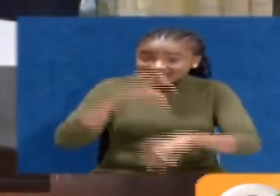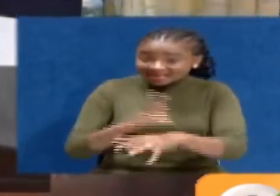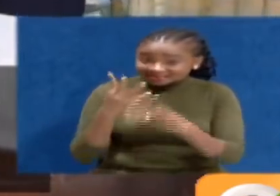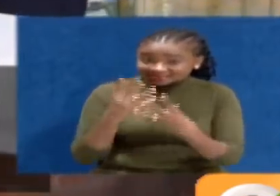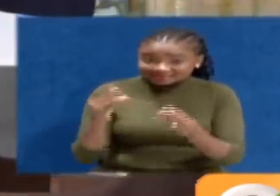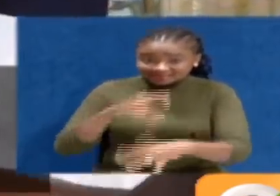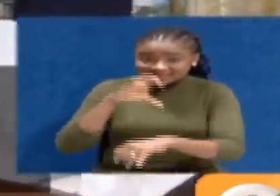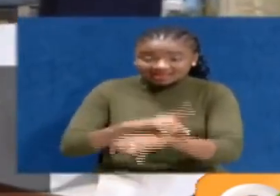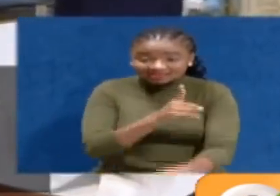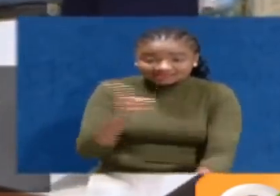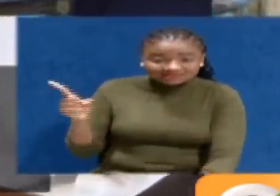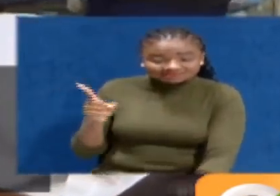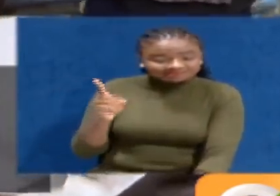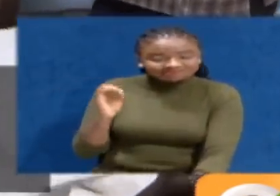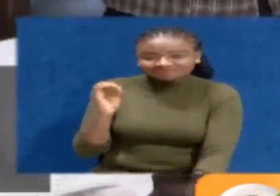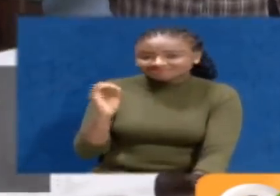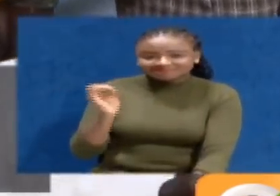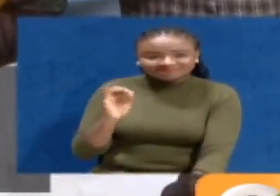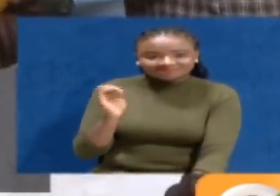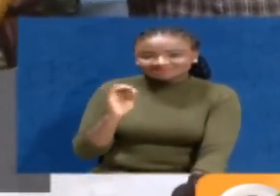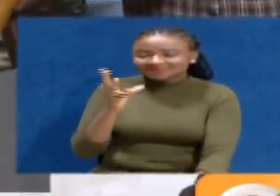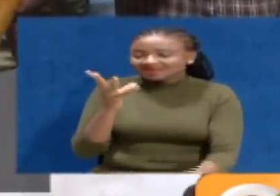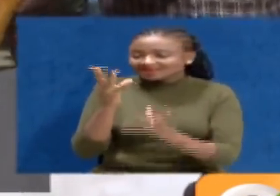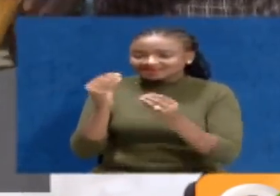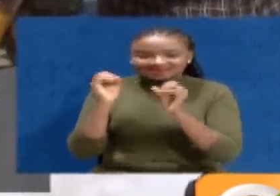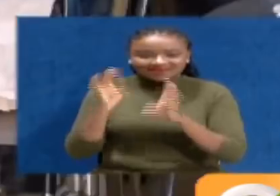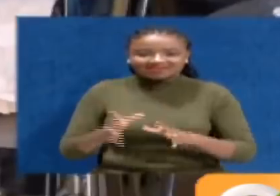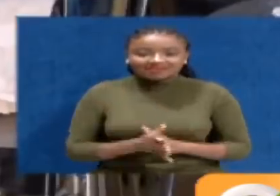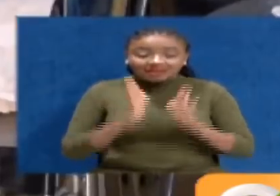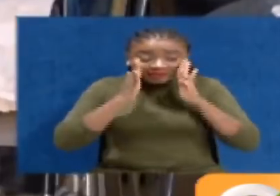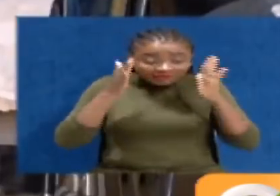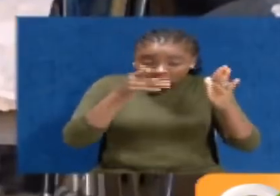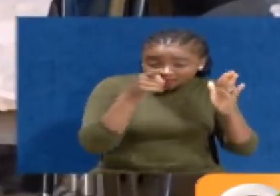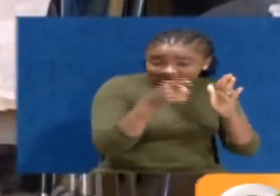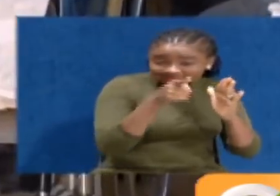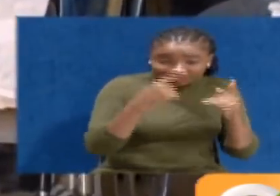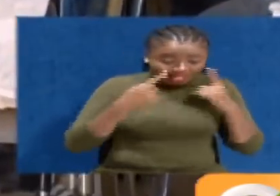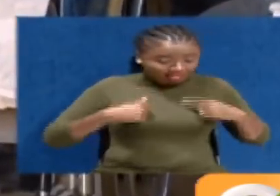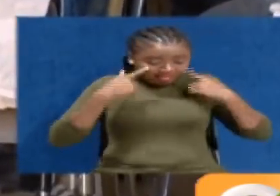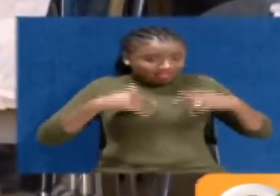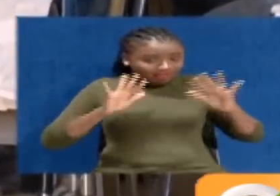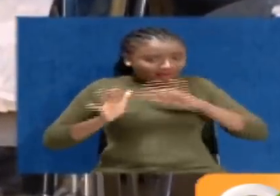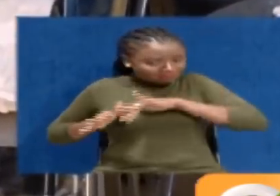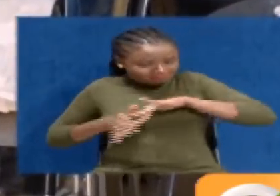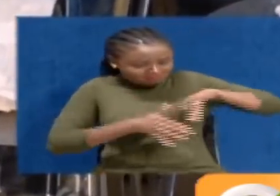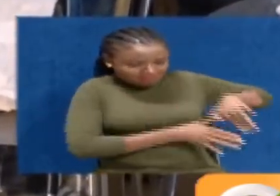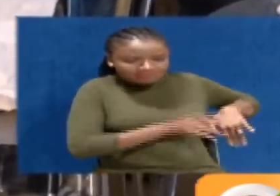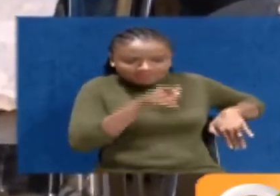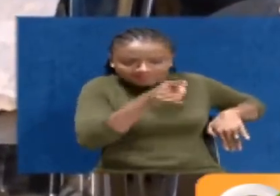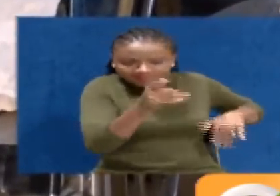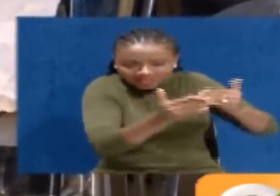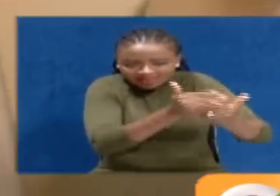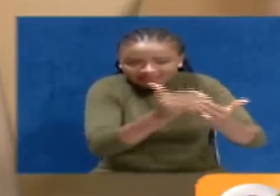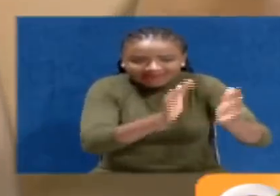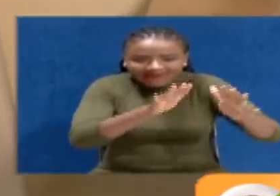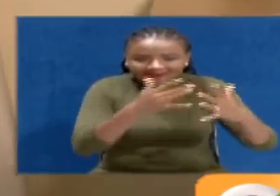katika nafasi ya mtoto ya huyo mama, anajiweka katika nafasi ya mama ya huyo mtoto au mjomba ya